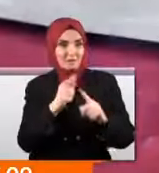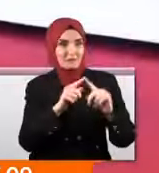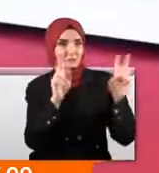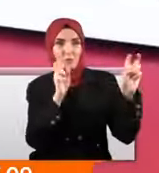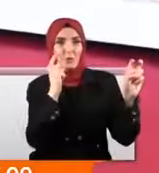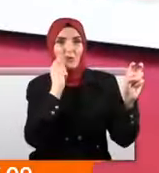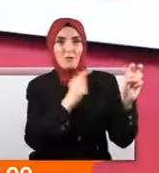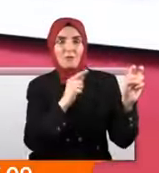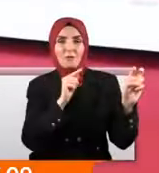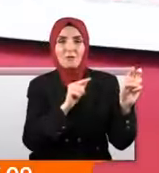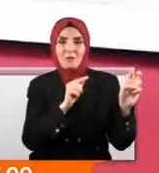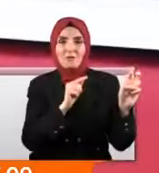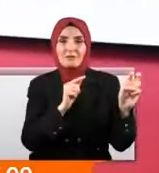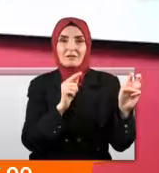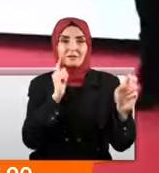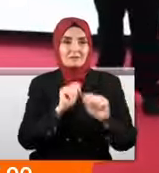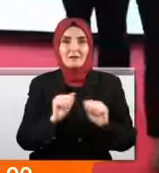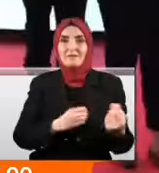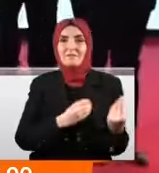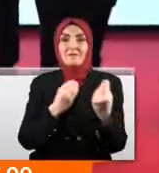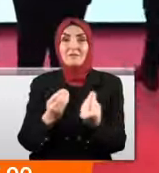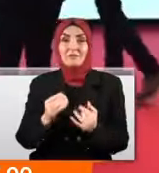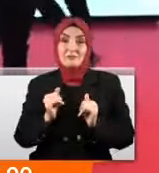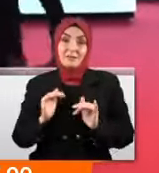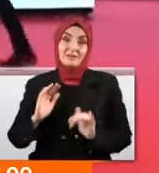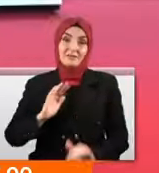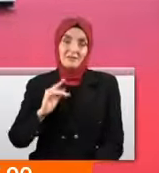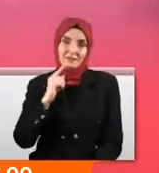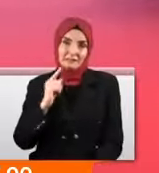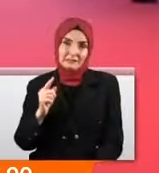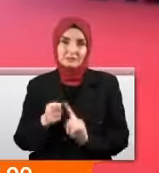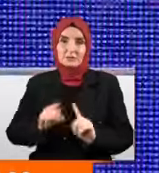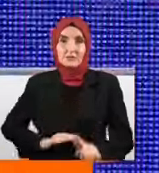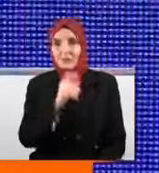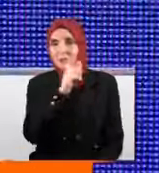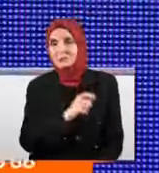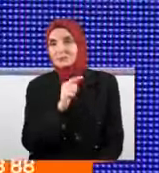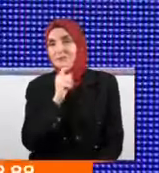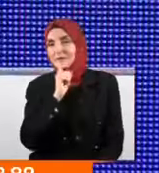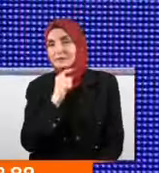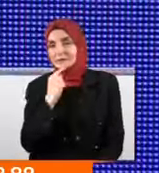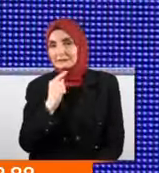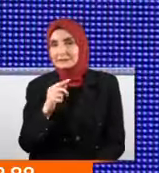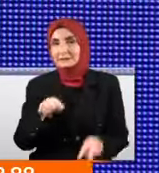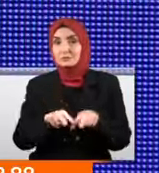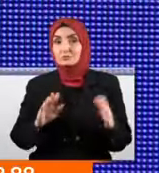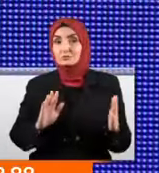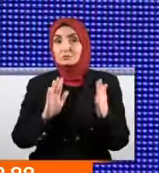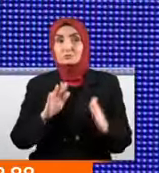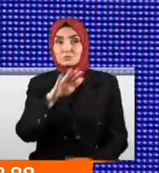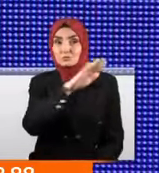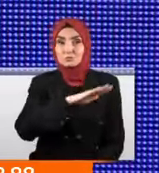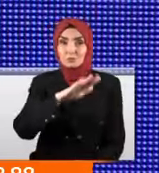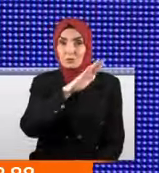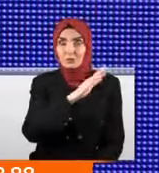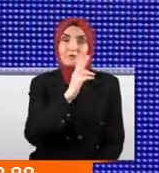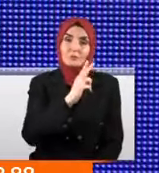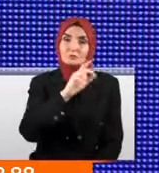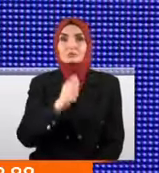rahatsızlığı CHP'nin eski genel başkanı Kemal Kılıçdaroğlu'nu eleştirerek dile getirdi. Muhalefetin Cumhurbaşkanı adayı